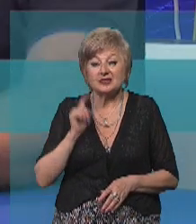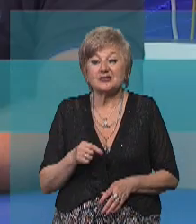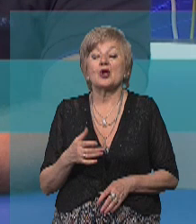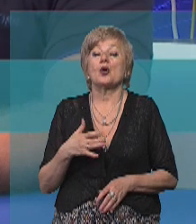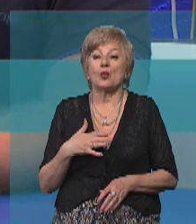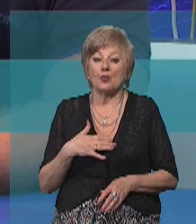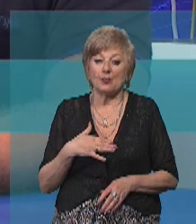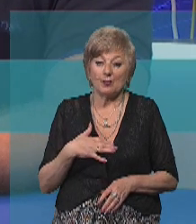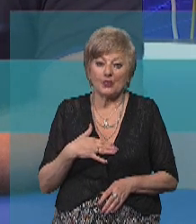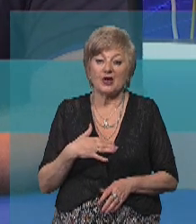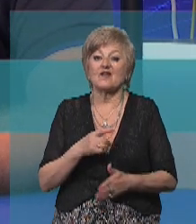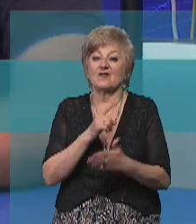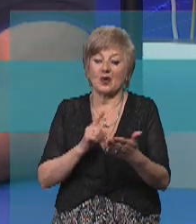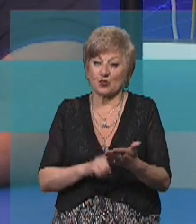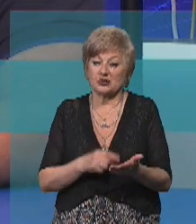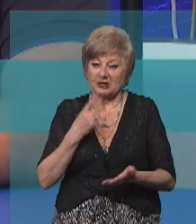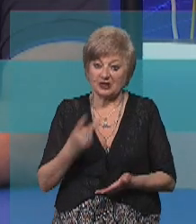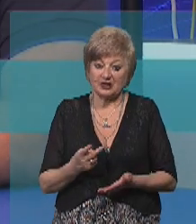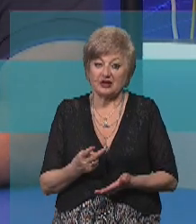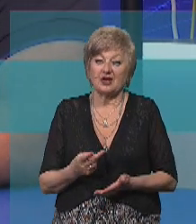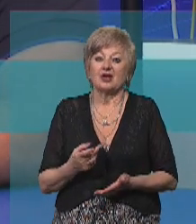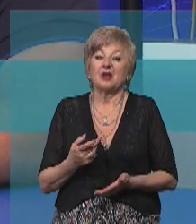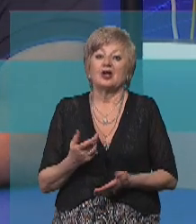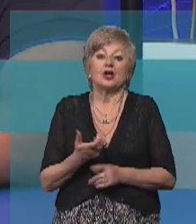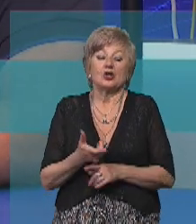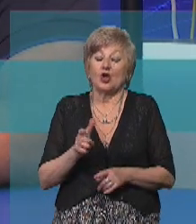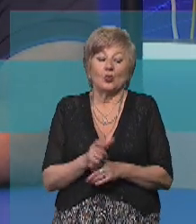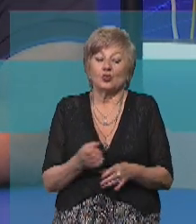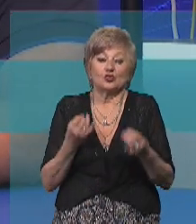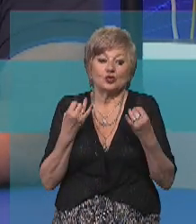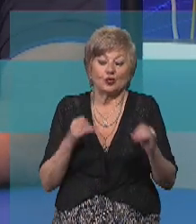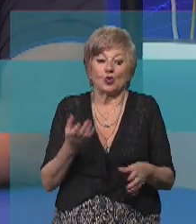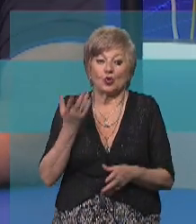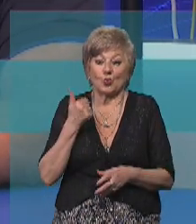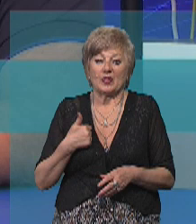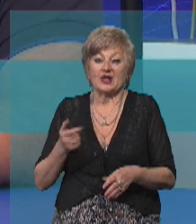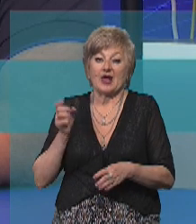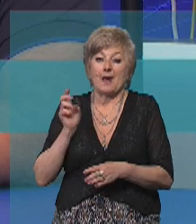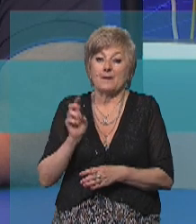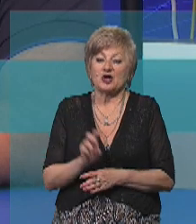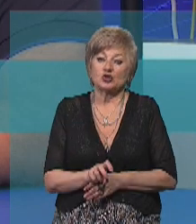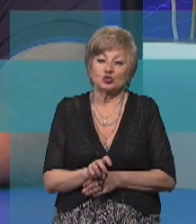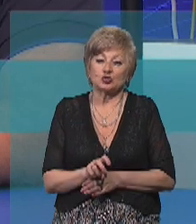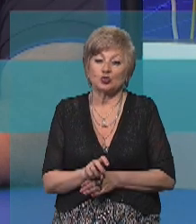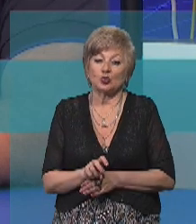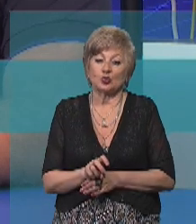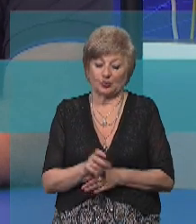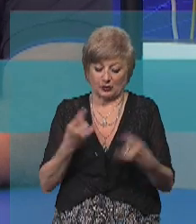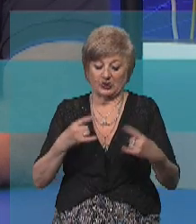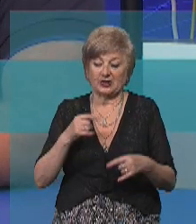ми стосовно нашого питання. Дивіться, я був дуже вражений, коли я прийшов на